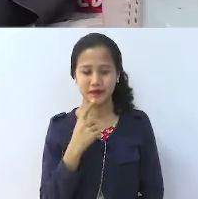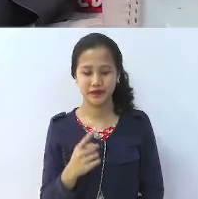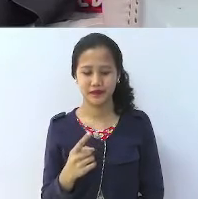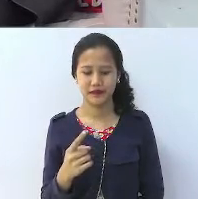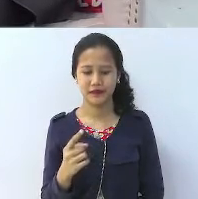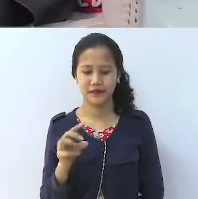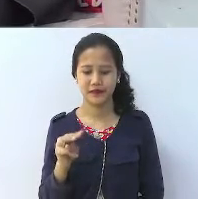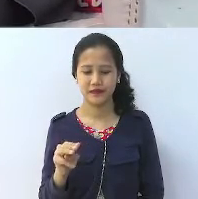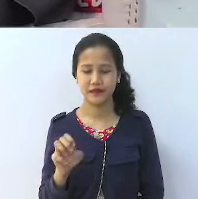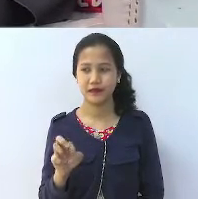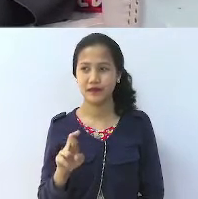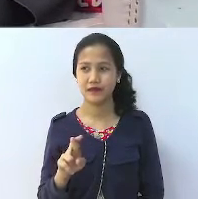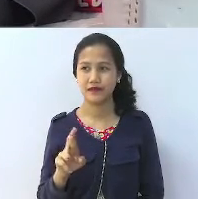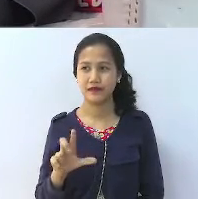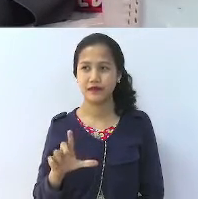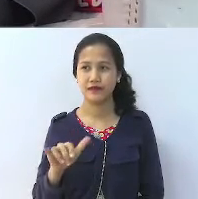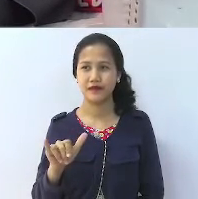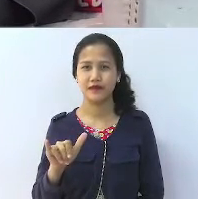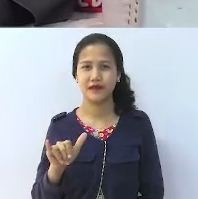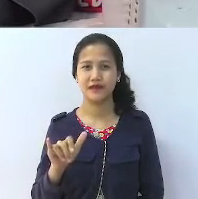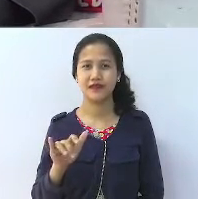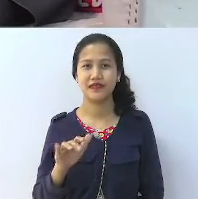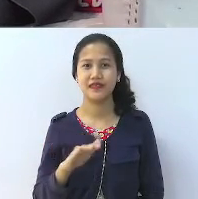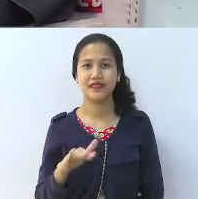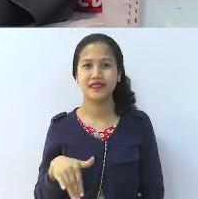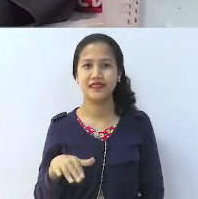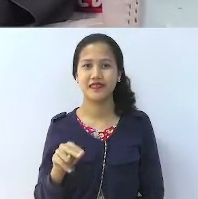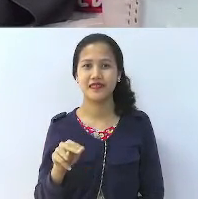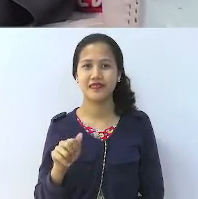sa SBO. Bakit kami nun meron? Ha?